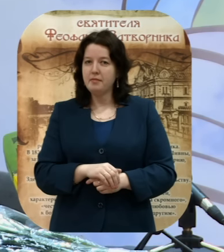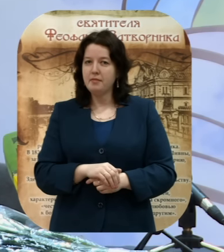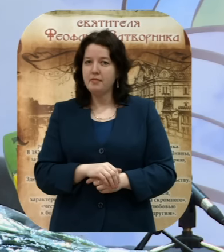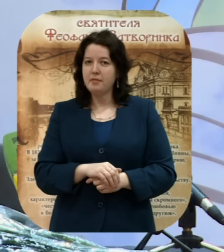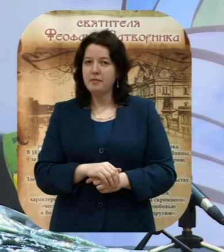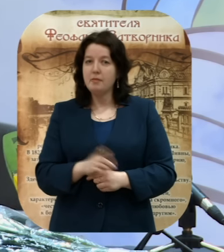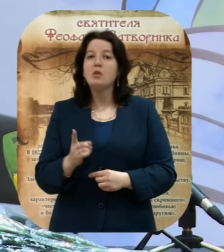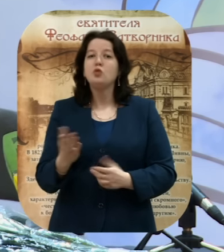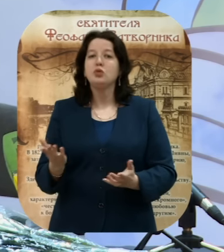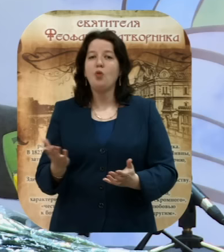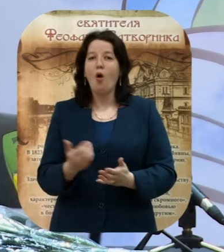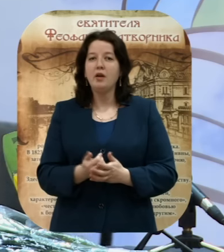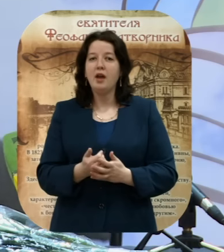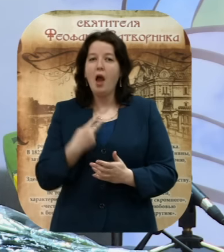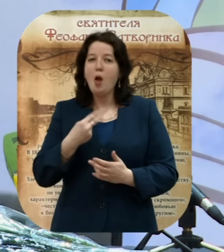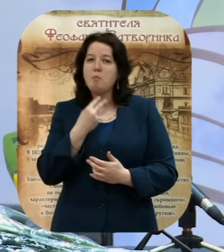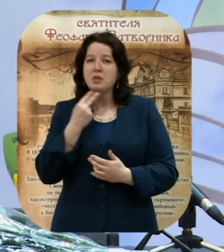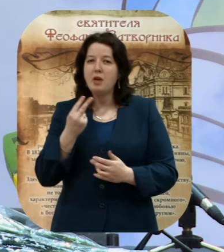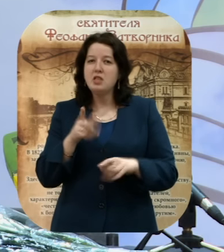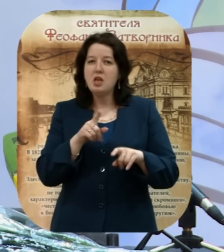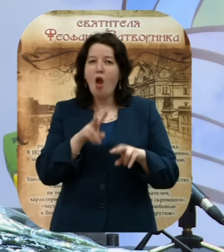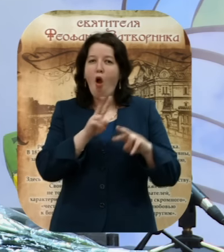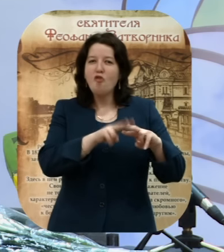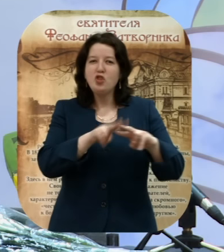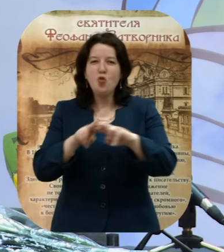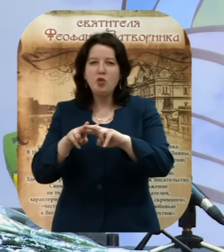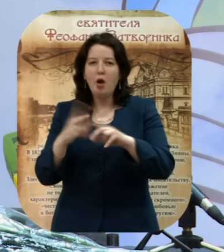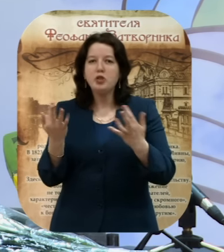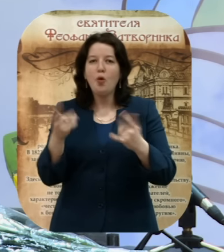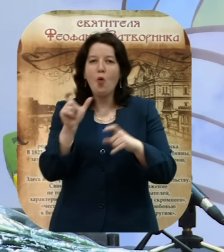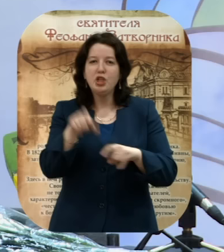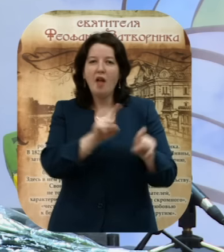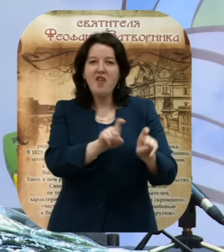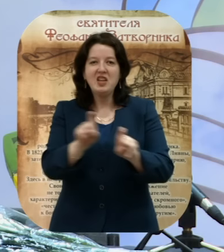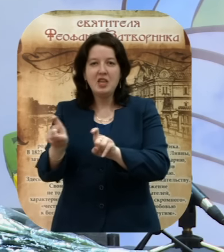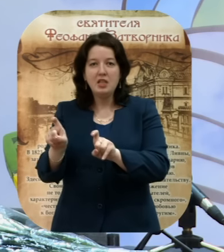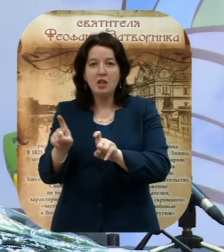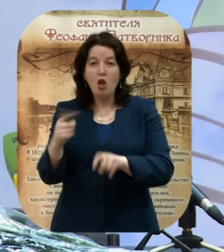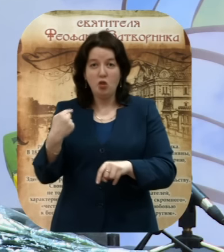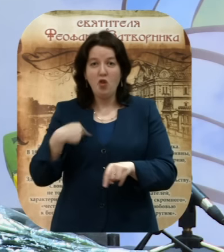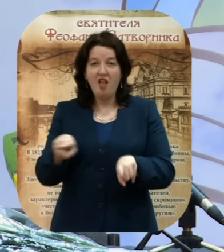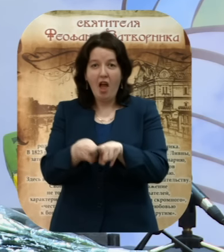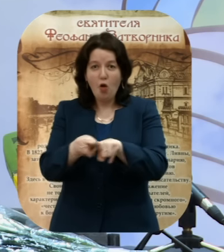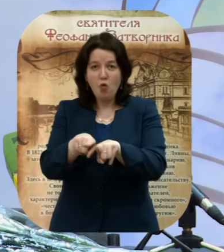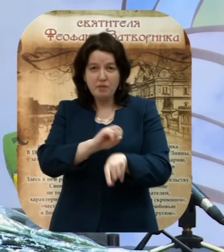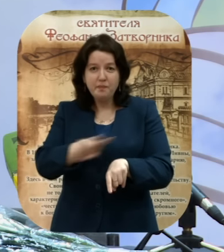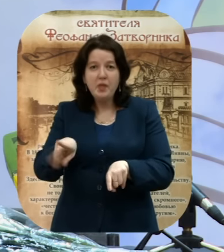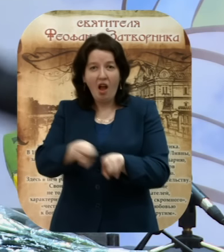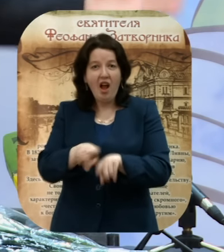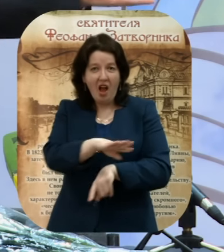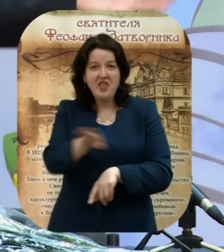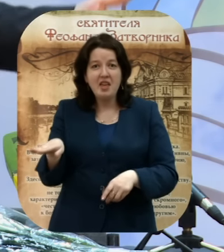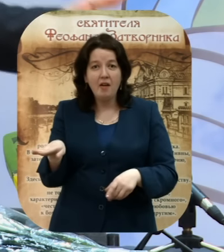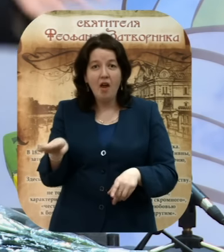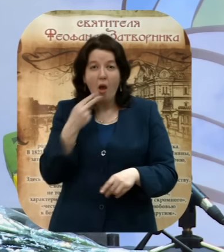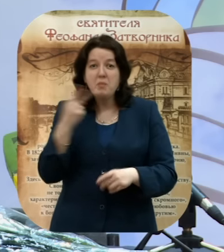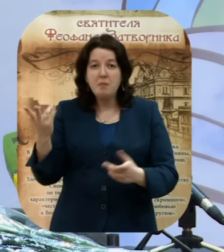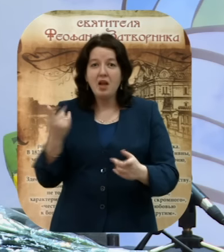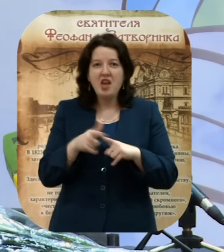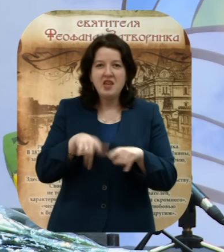Вы что? Посмотрите, в тюрьмах сколько сидит, что я такой, как они. Посмотрите, обманщики,